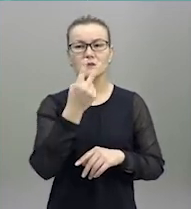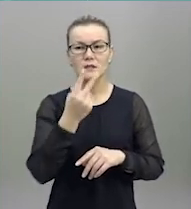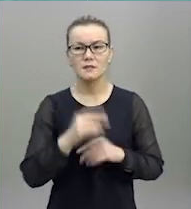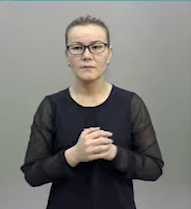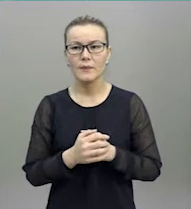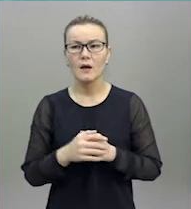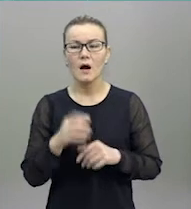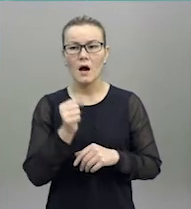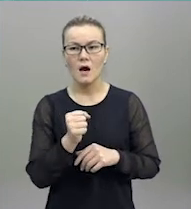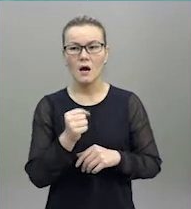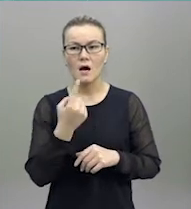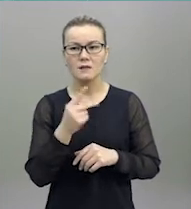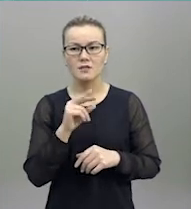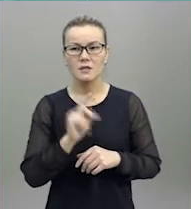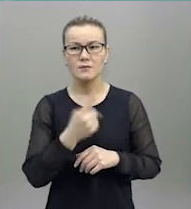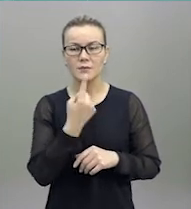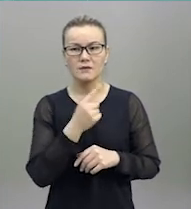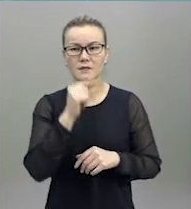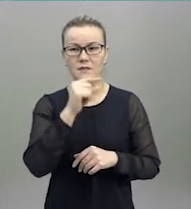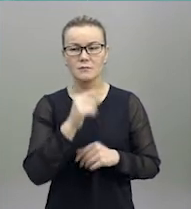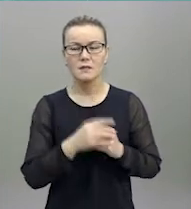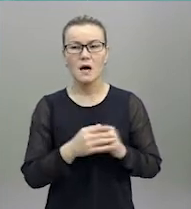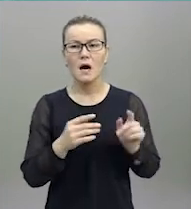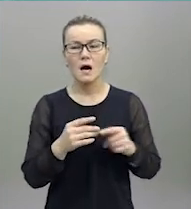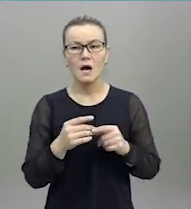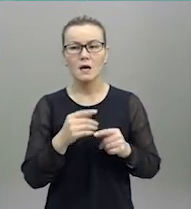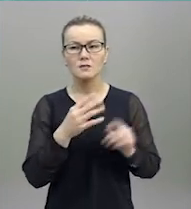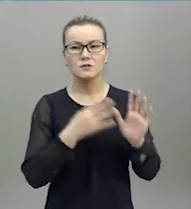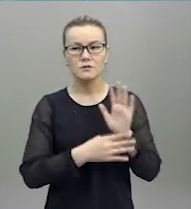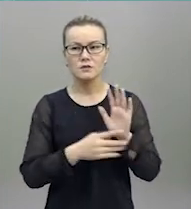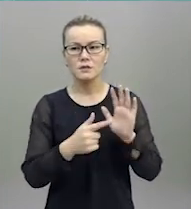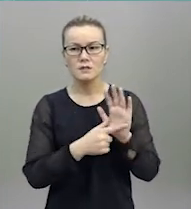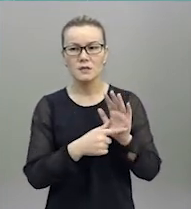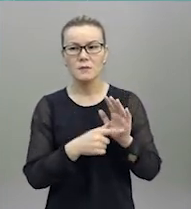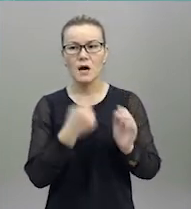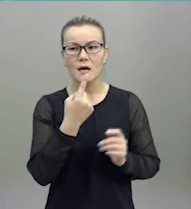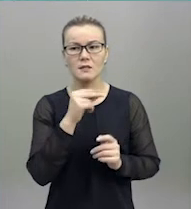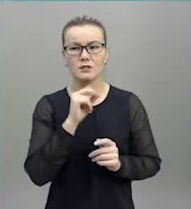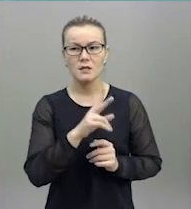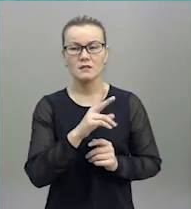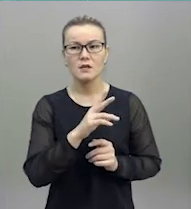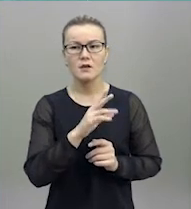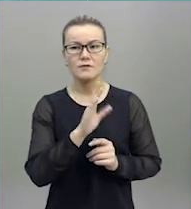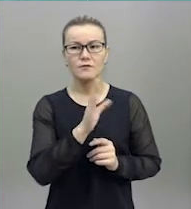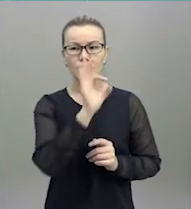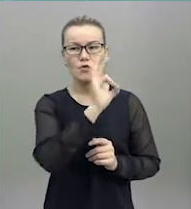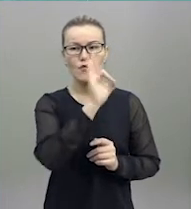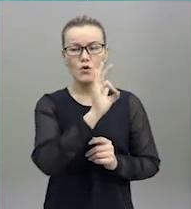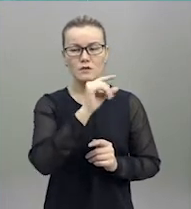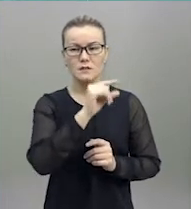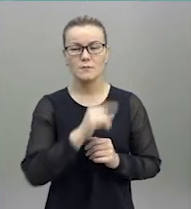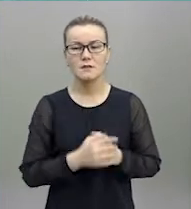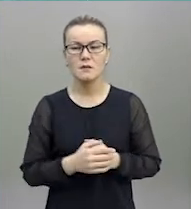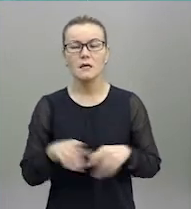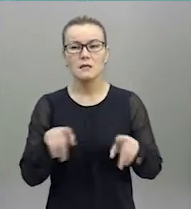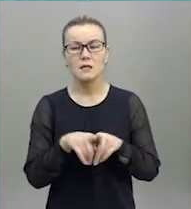и одночлена нулевой степени то есть любое число является одночленом нулевой степени таким